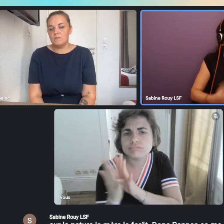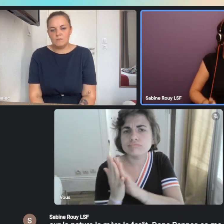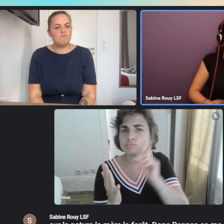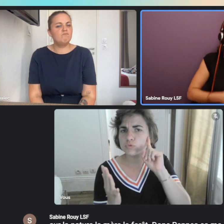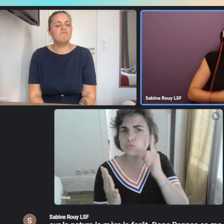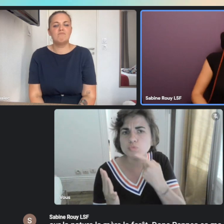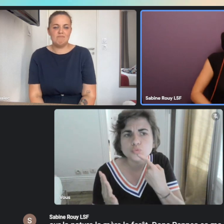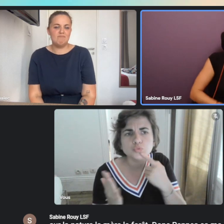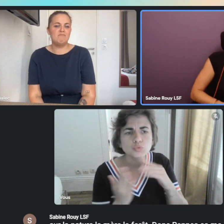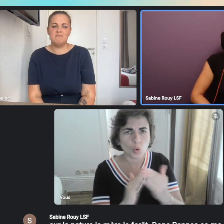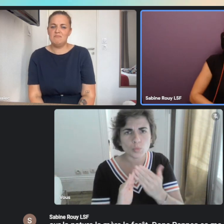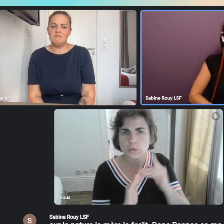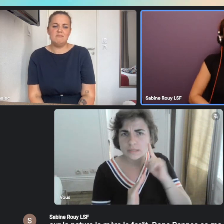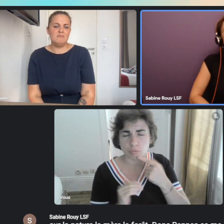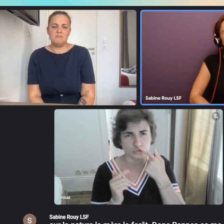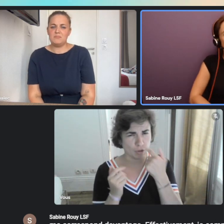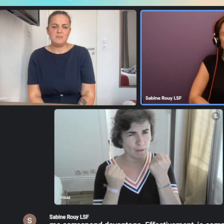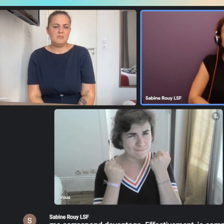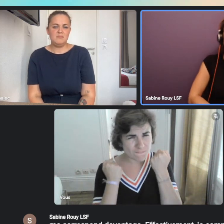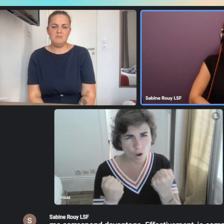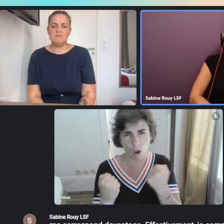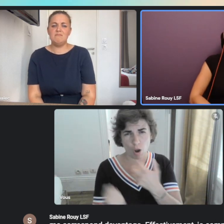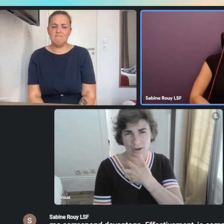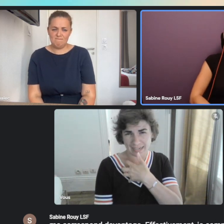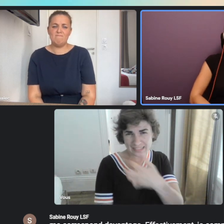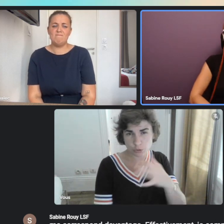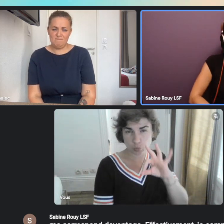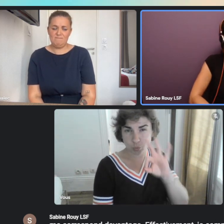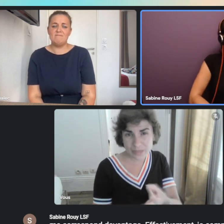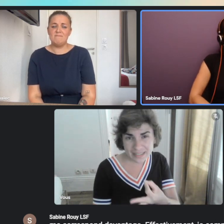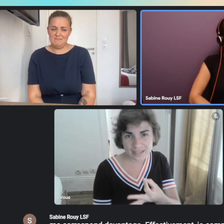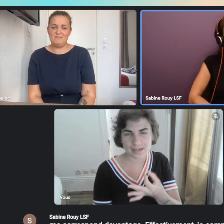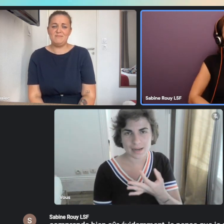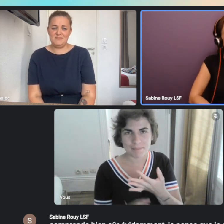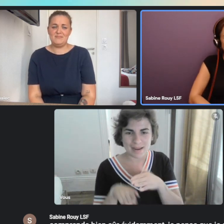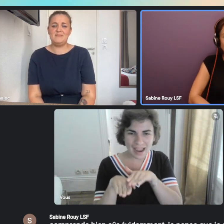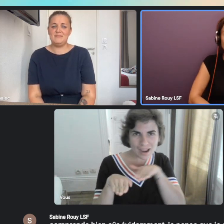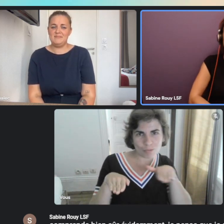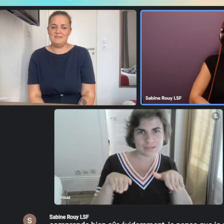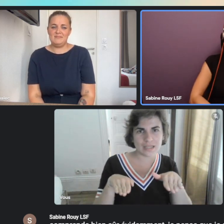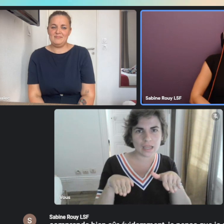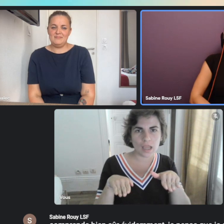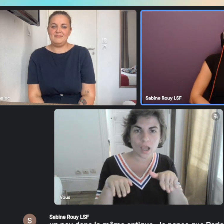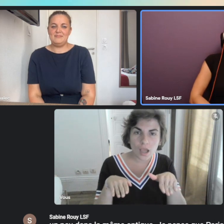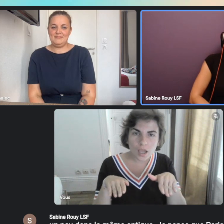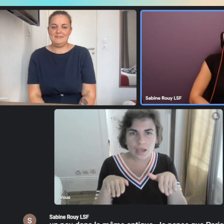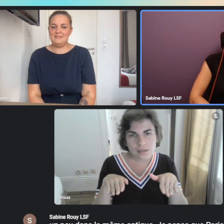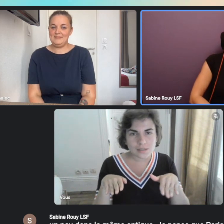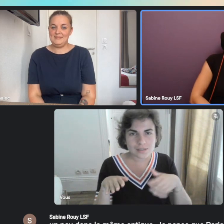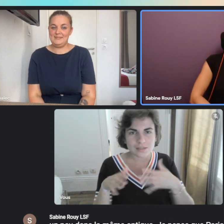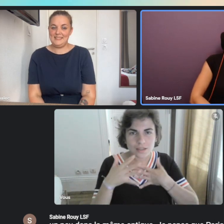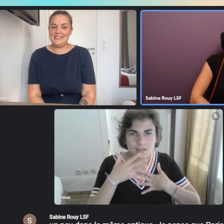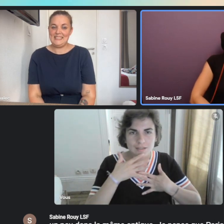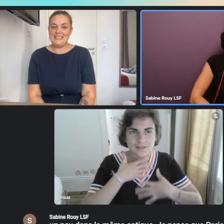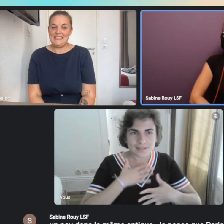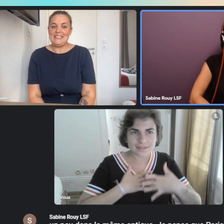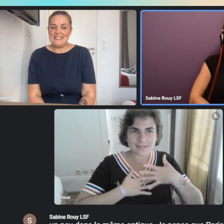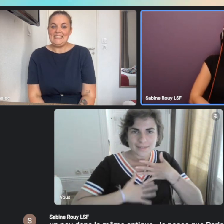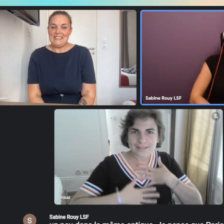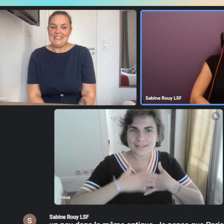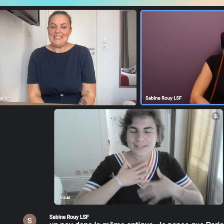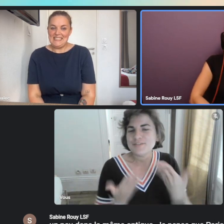alors effectivement, la culture, les rencontres entre sourds, avec la communauté, c'est vrai que c'est fort, c'est enrichissant, mais en parallèle de